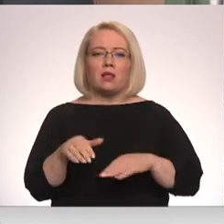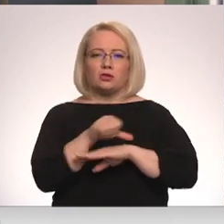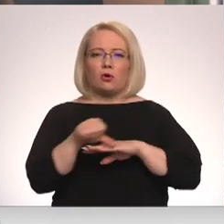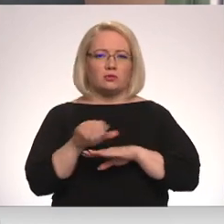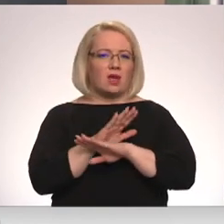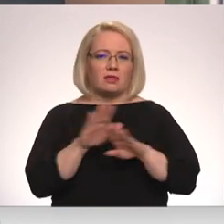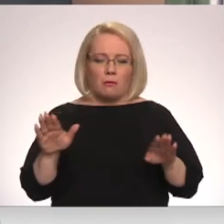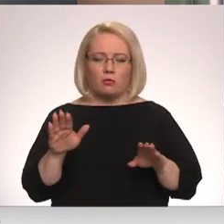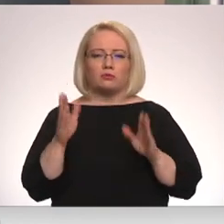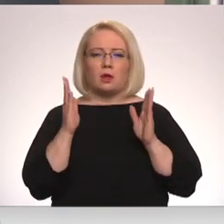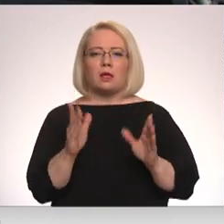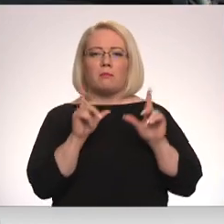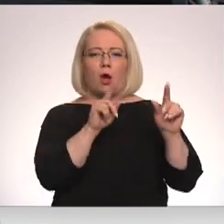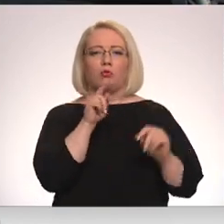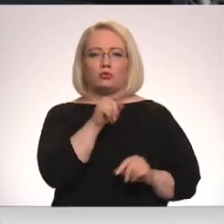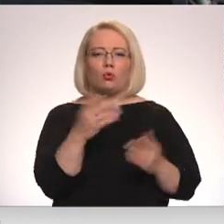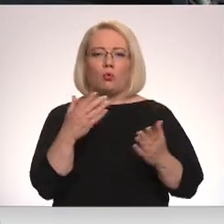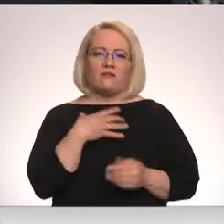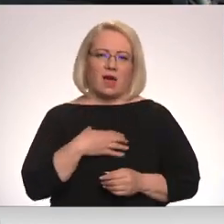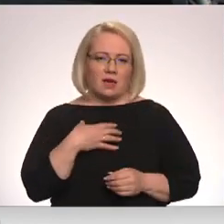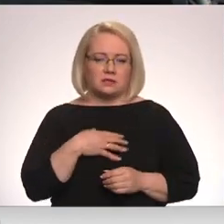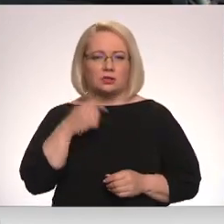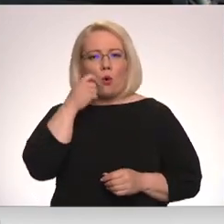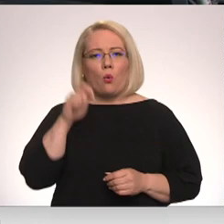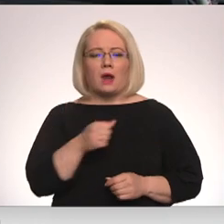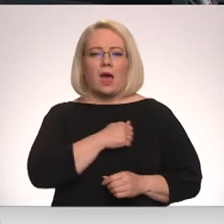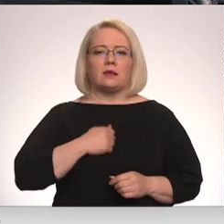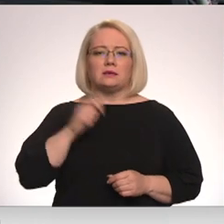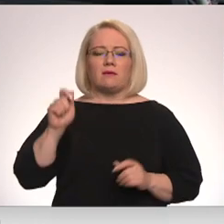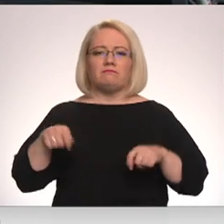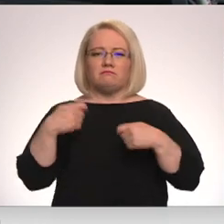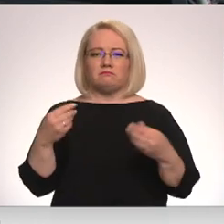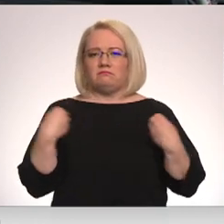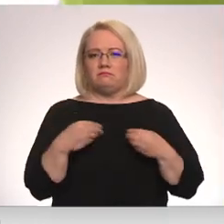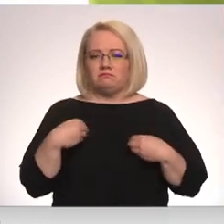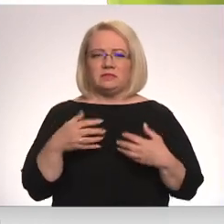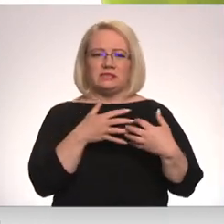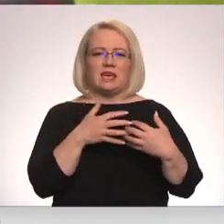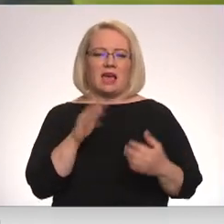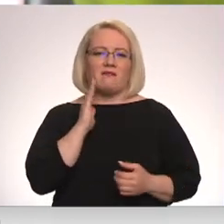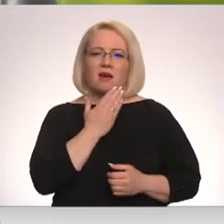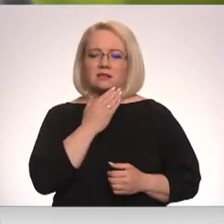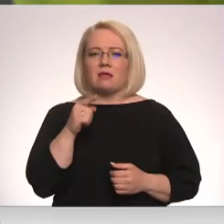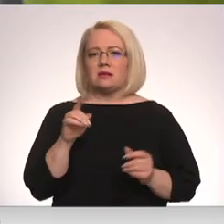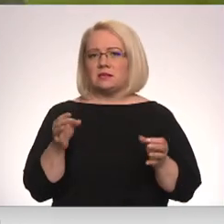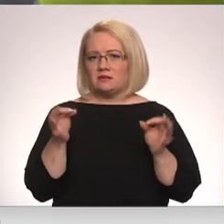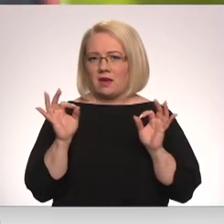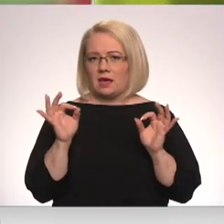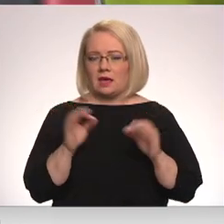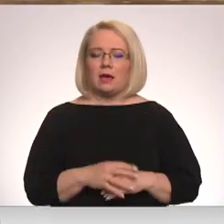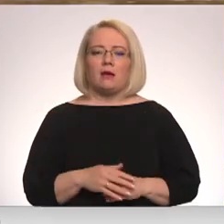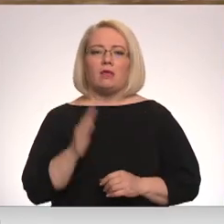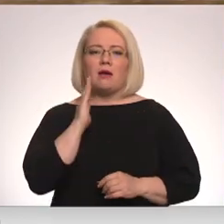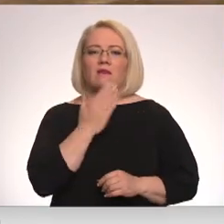nonāks tur, kur visvairāk vajadzīgs. Ukrainas karavīriem tiek sūtītas drēbes karošanai vasarā. Tās esot ļoti svarīgas. Jau